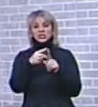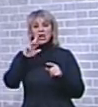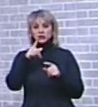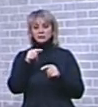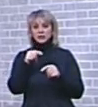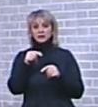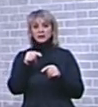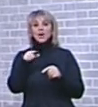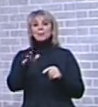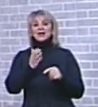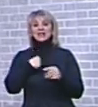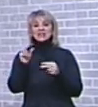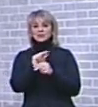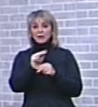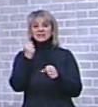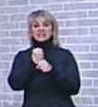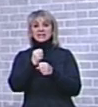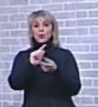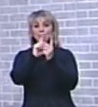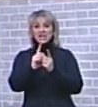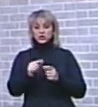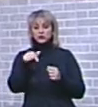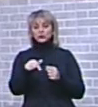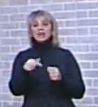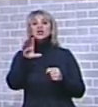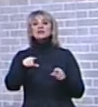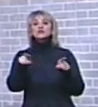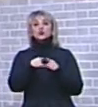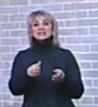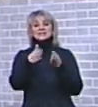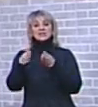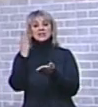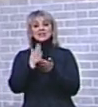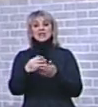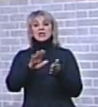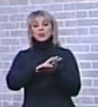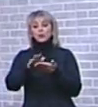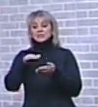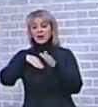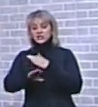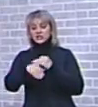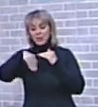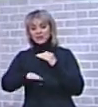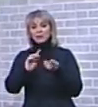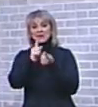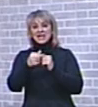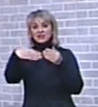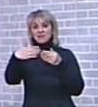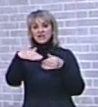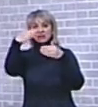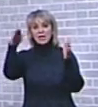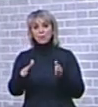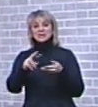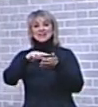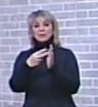ошибки. Ну, вот мы их исправили, сделали перерасчет. И все же сдвиги есть. От мусора очистили подвал, меняют двери в тамбурах,